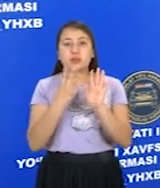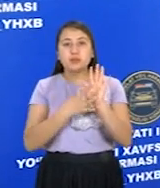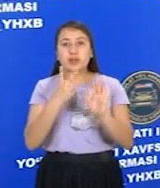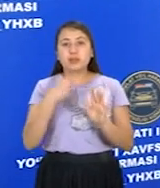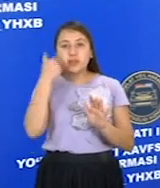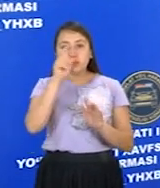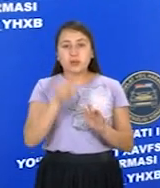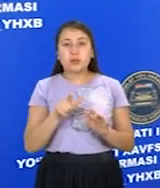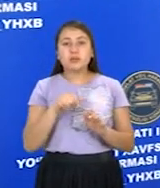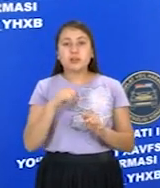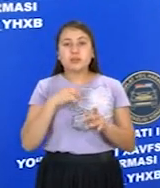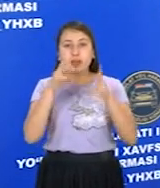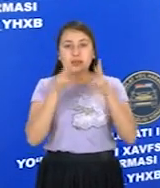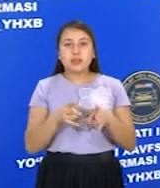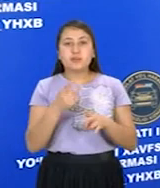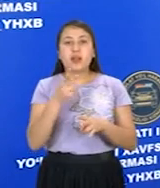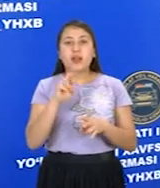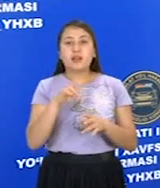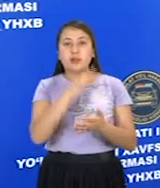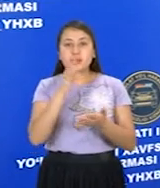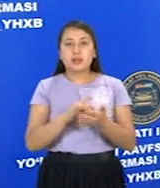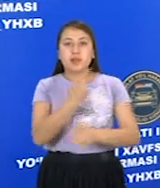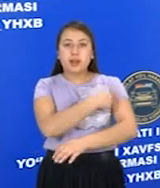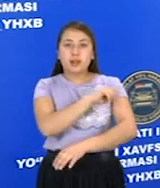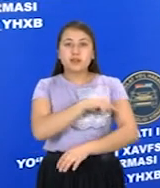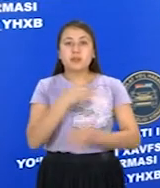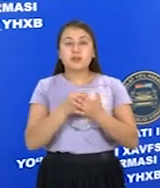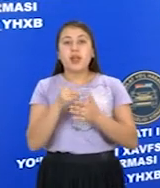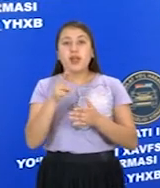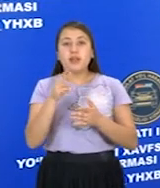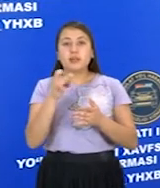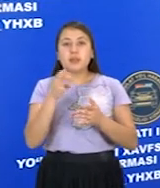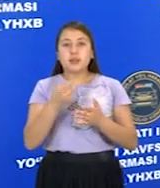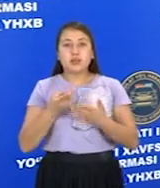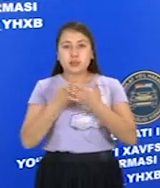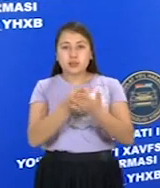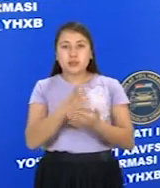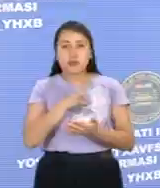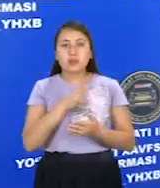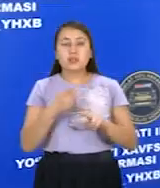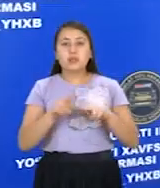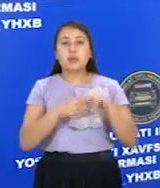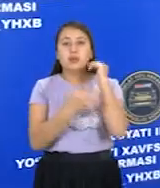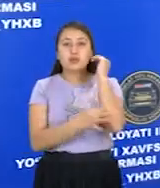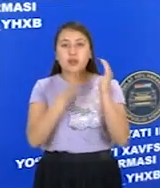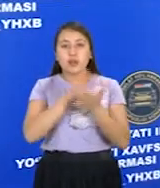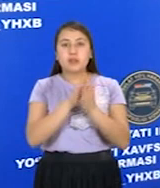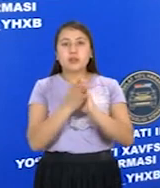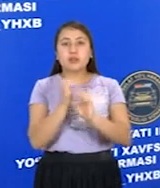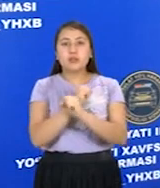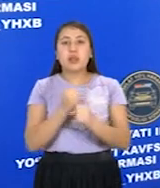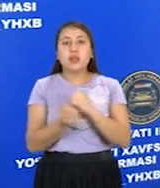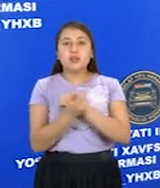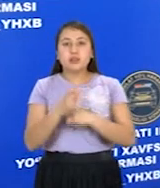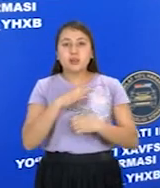1992 yilda tug'ilgan fuqaro tan jarohatlari bilan Yangiyer shahar markaziy kasalxonasining travmatologiya bo'limiga yotqizilgan. So'nggi vaqtlarda viloyatim